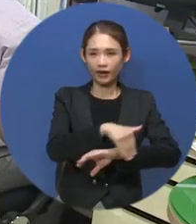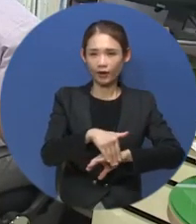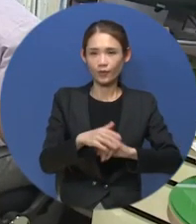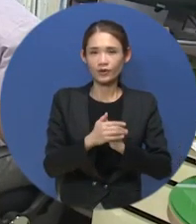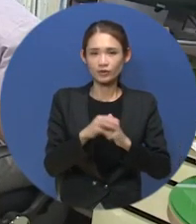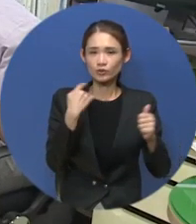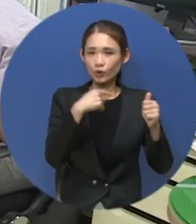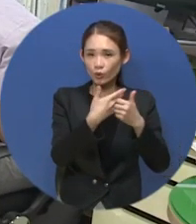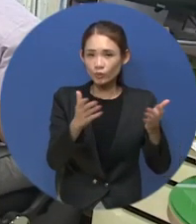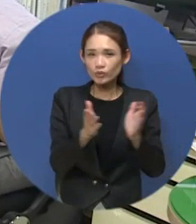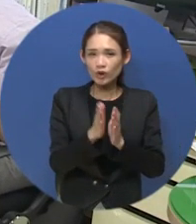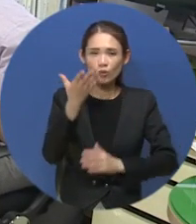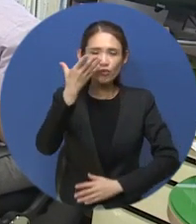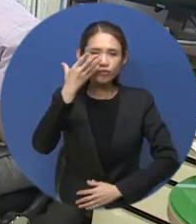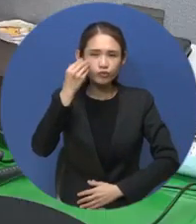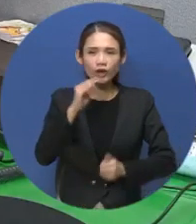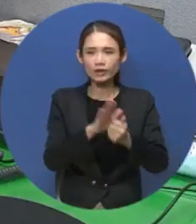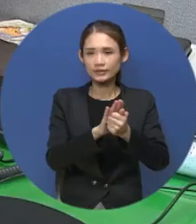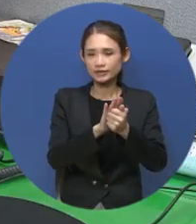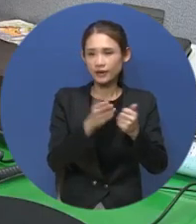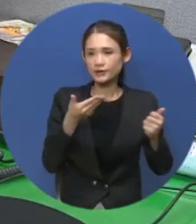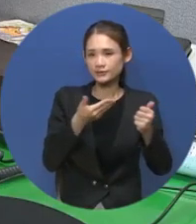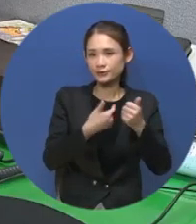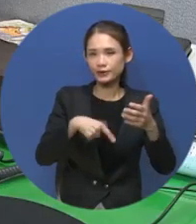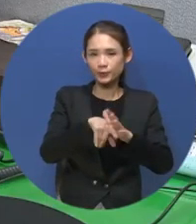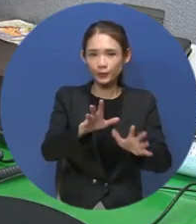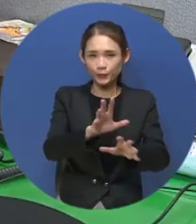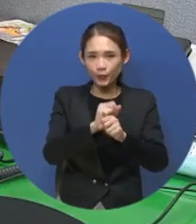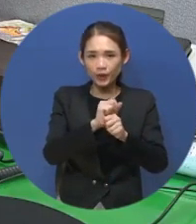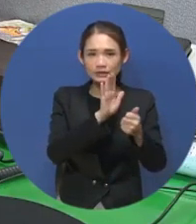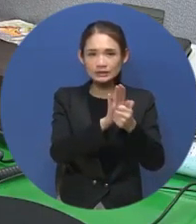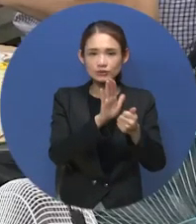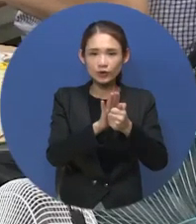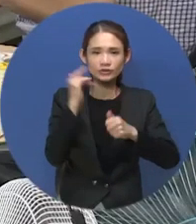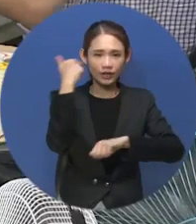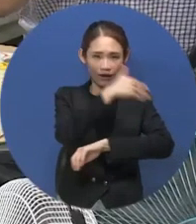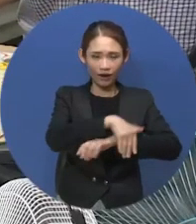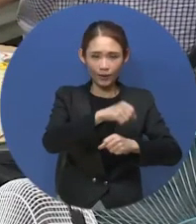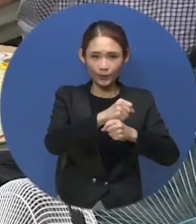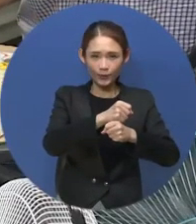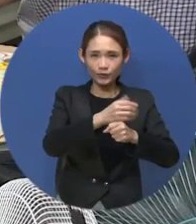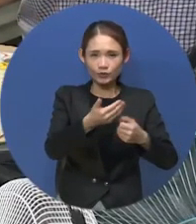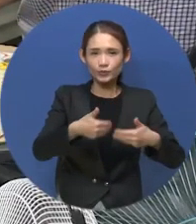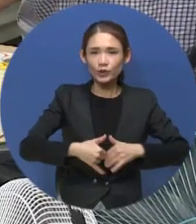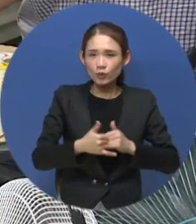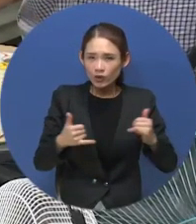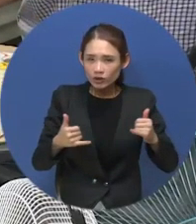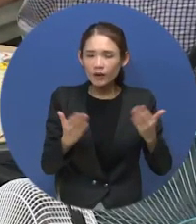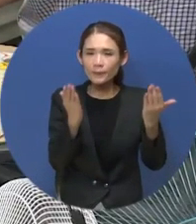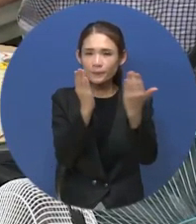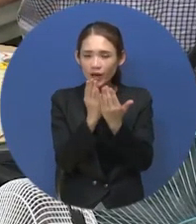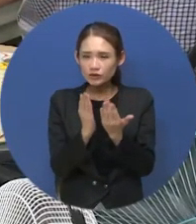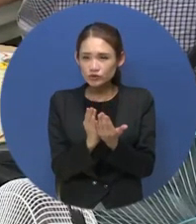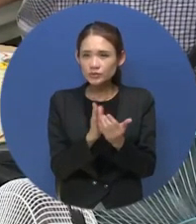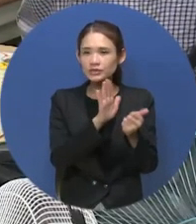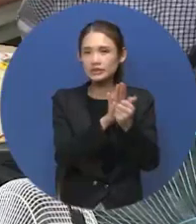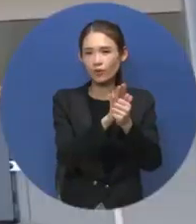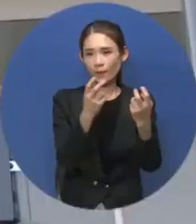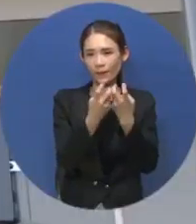강화합니다. 이 밖에도 18세 미만 중증 장애아동 가정에 돌보미를 파견하는 등 양육 지원 개선